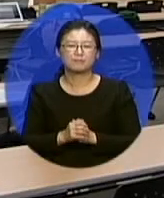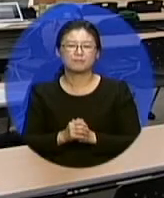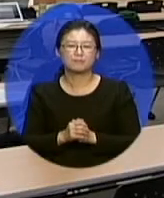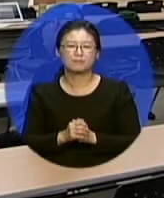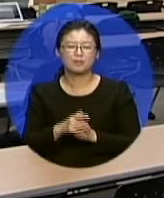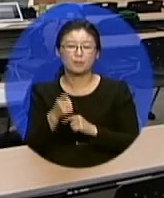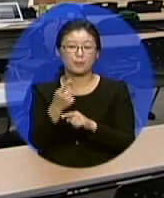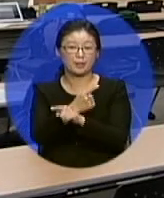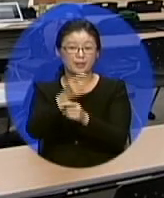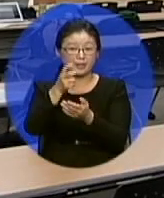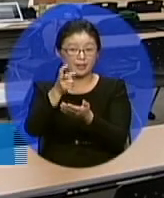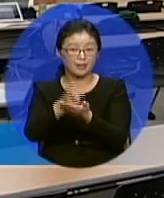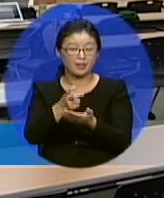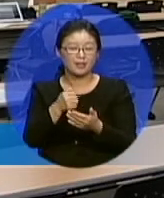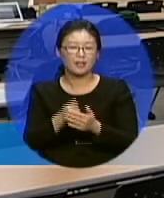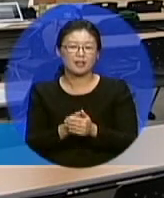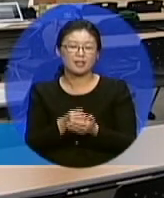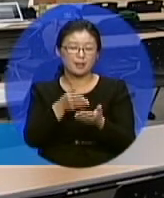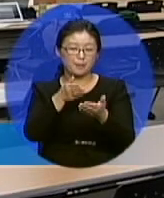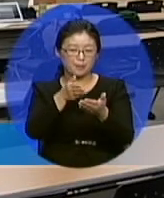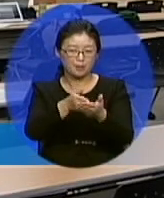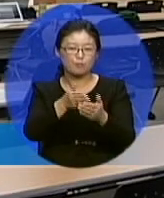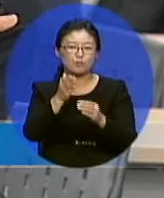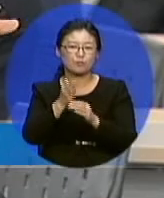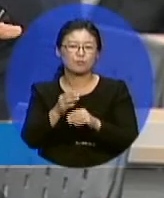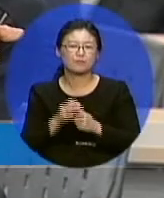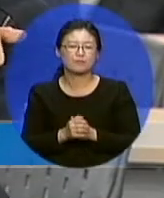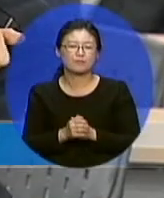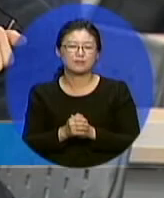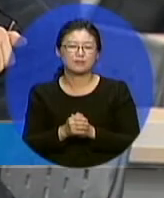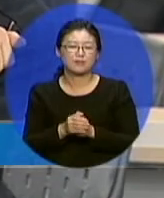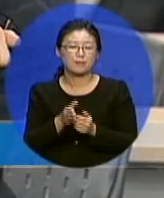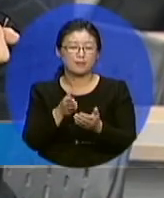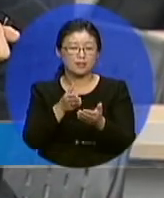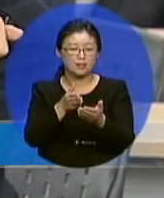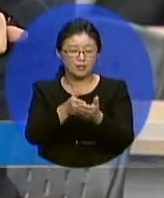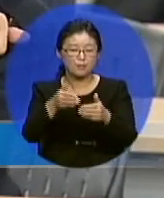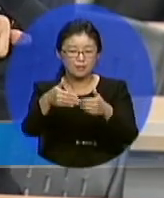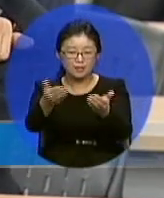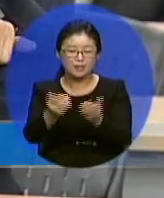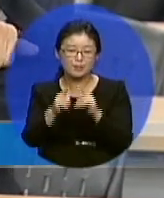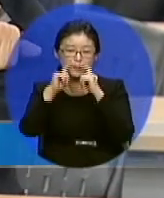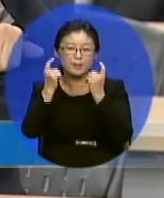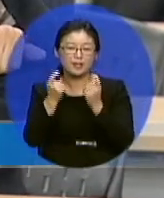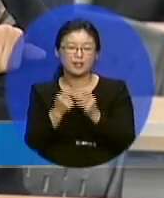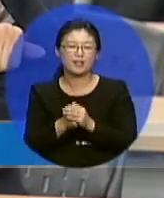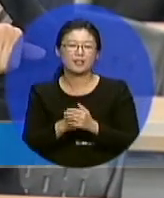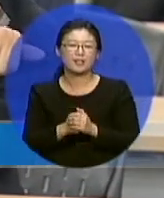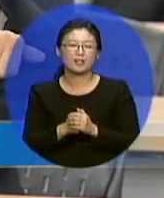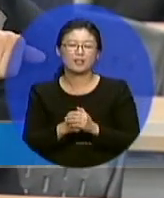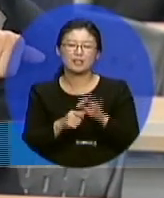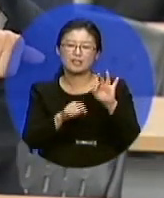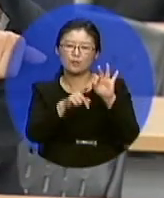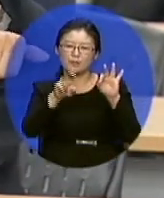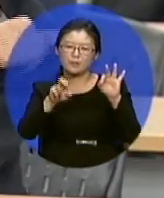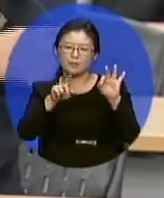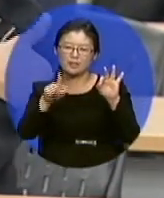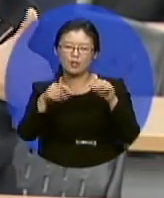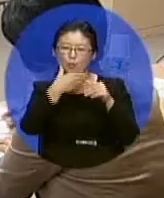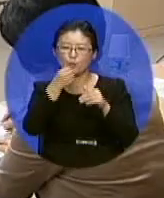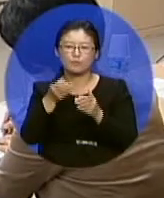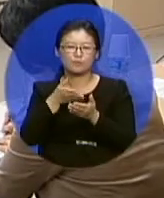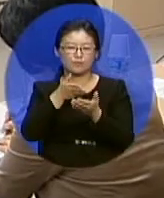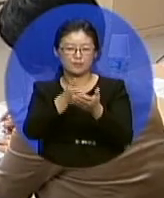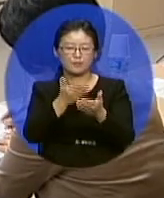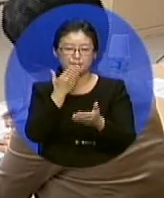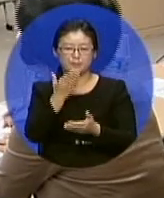이번 개정안은 현재 입법 예고 중이며 의견이 있는 단체 또는 개인은 오는 22일까지 복지부로 제출할